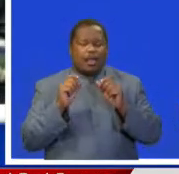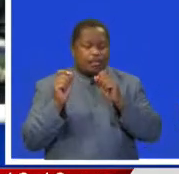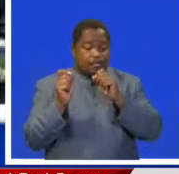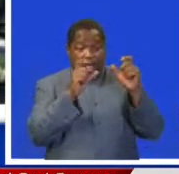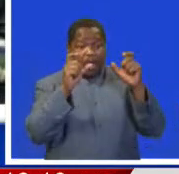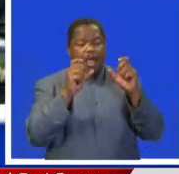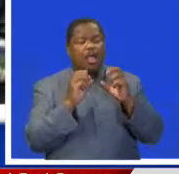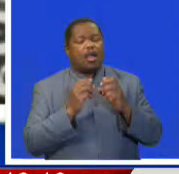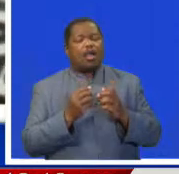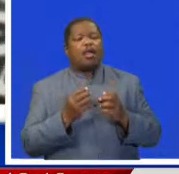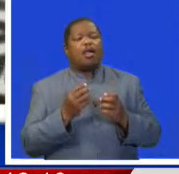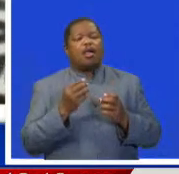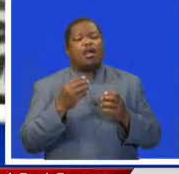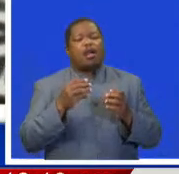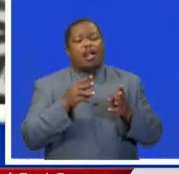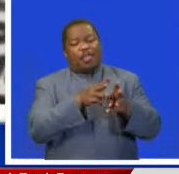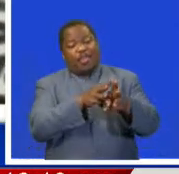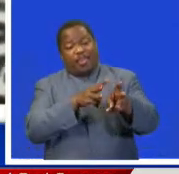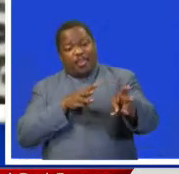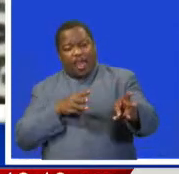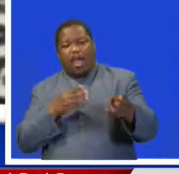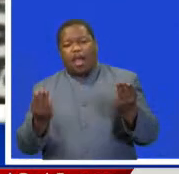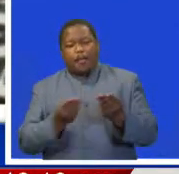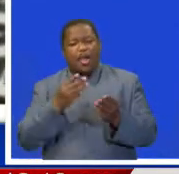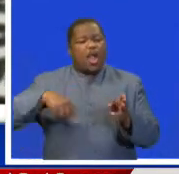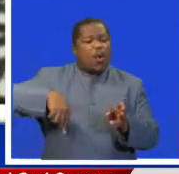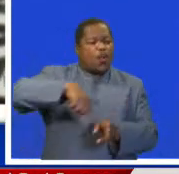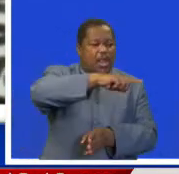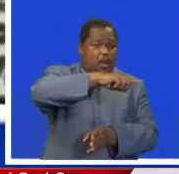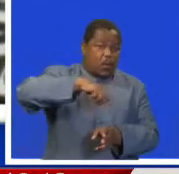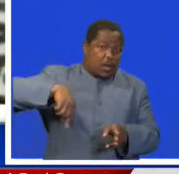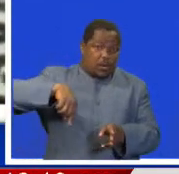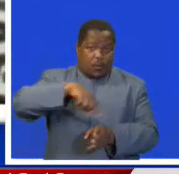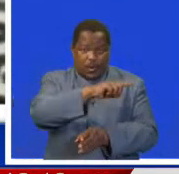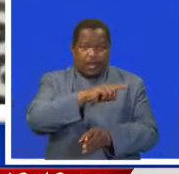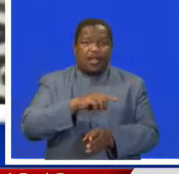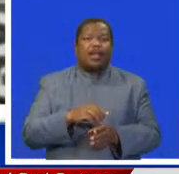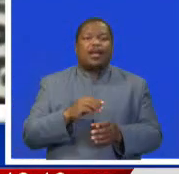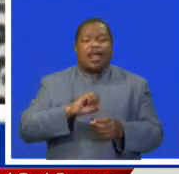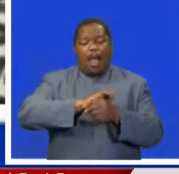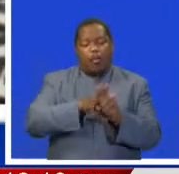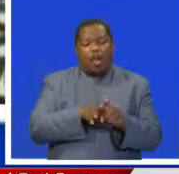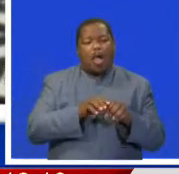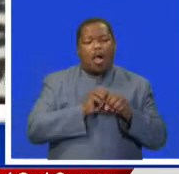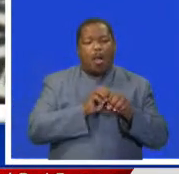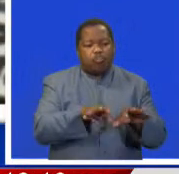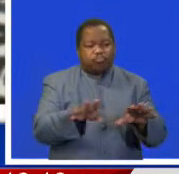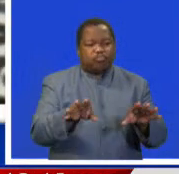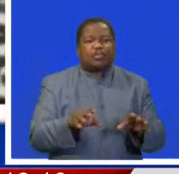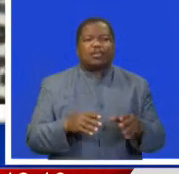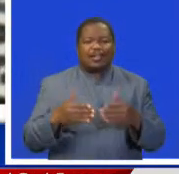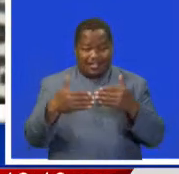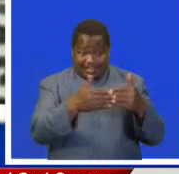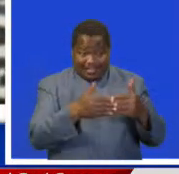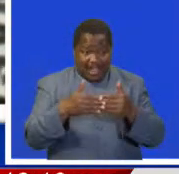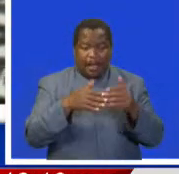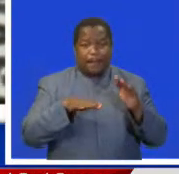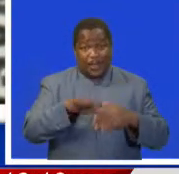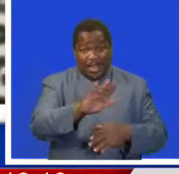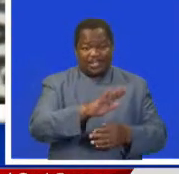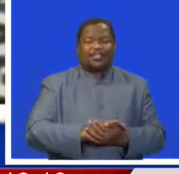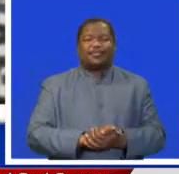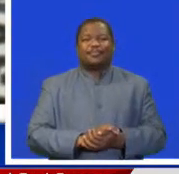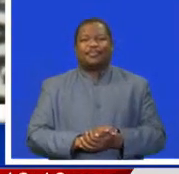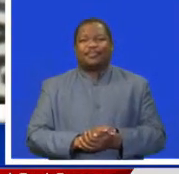eveni. Esibonileke eshiselweni kanje nganyalo ngiyona inombolo yethu phansi kakhulu nakutikwane